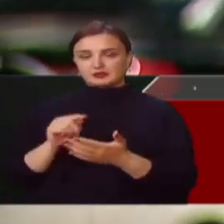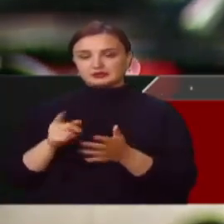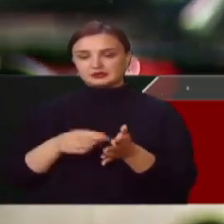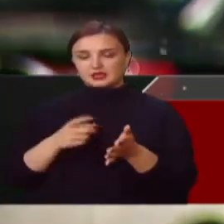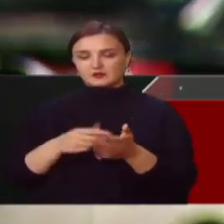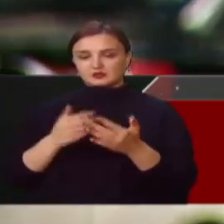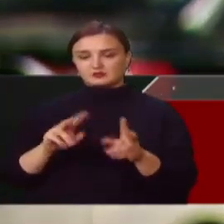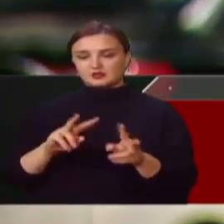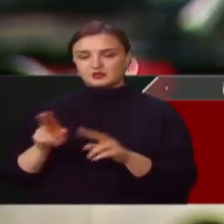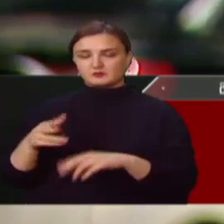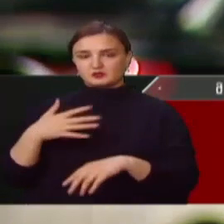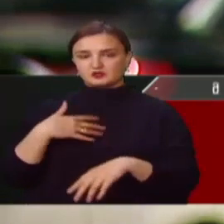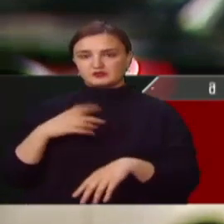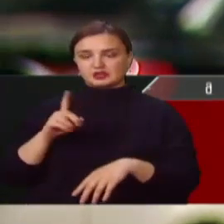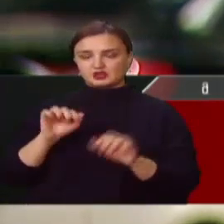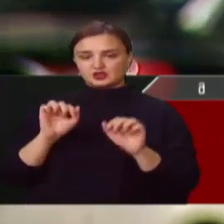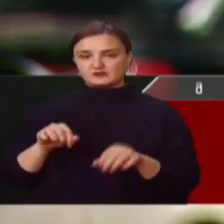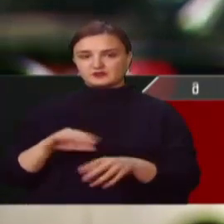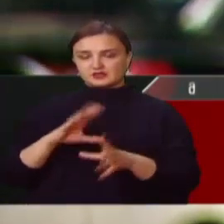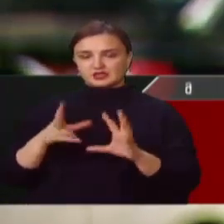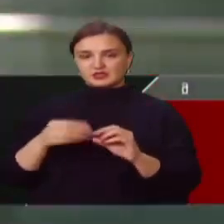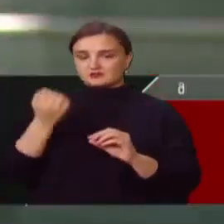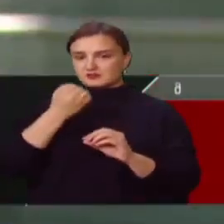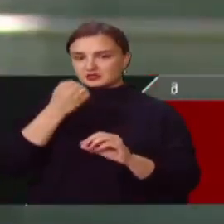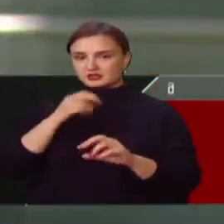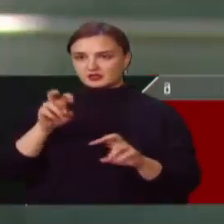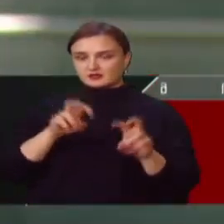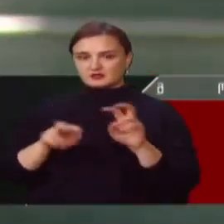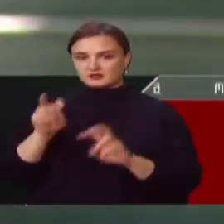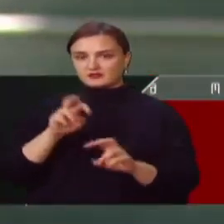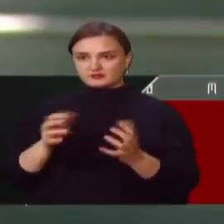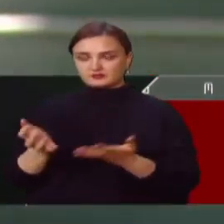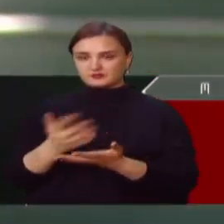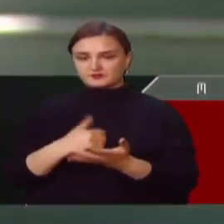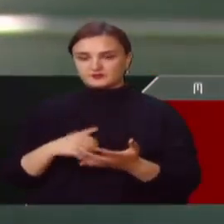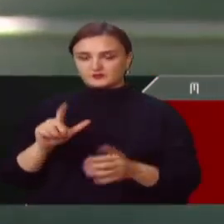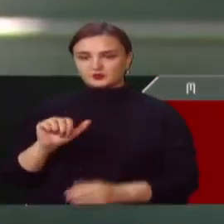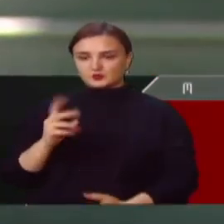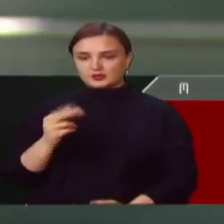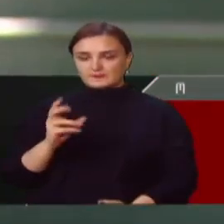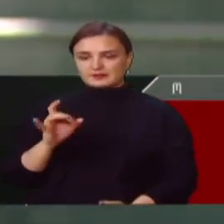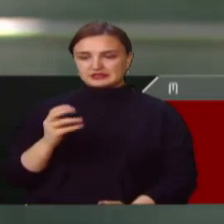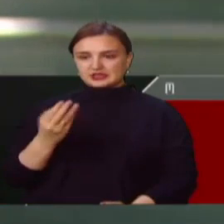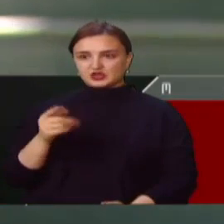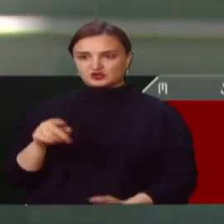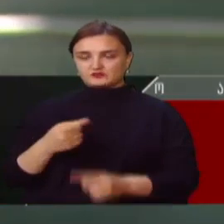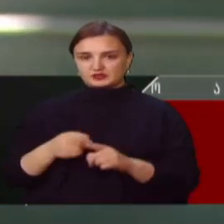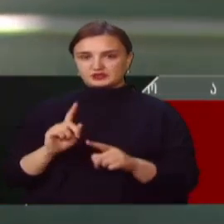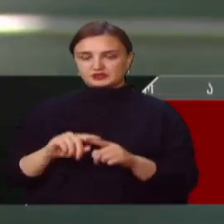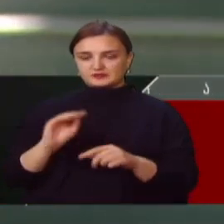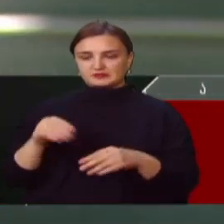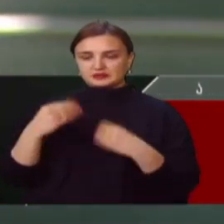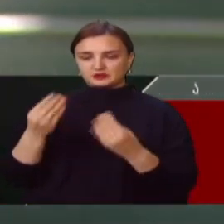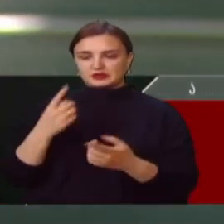გამოძიების პარალელურად ჩვენი ხერხებით ყველადაირად მასალებს ვაგროვებ. ზუგა ბერძენიშვილმა სრულყოფილად მიაწოდა გამომძიების მის ხელთ არსებული